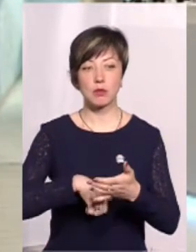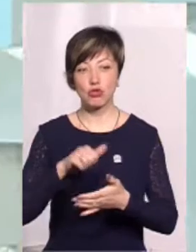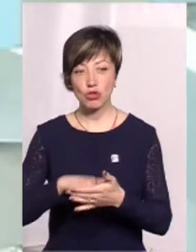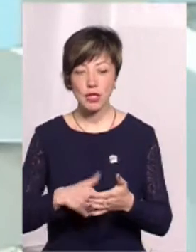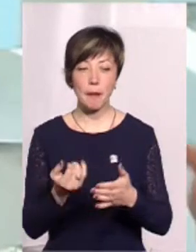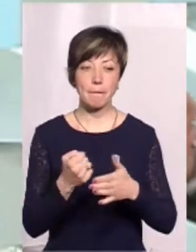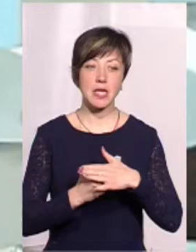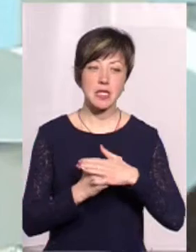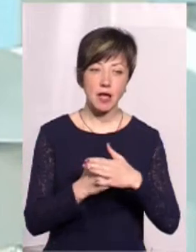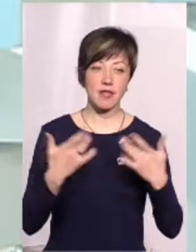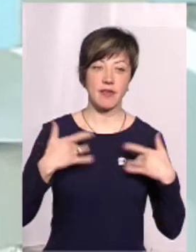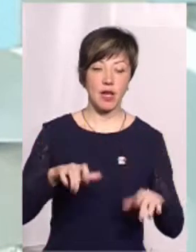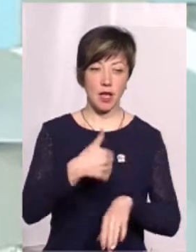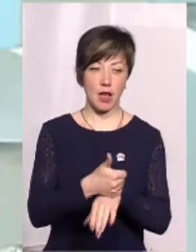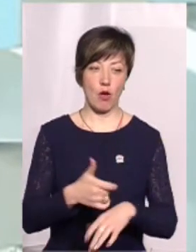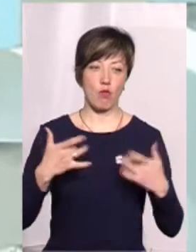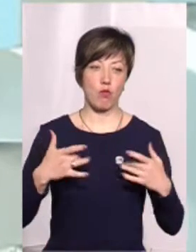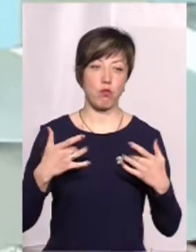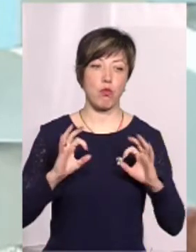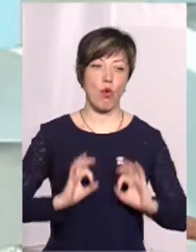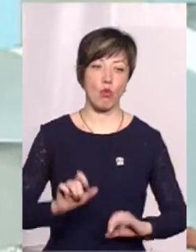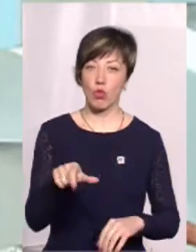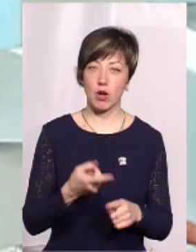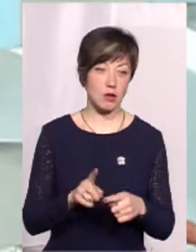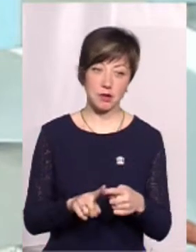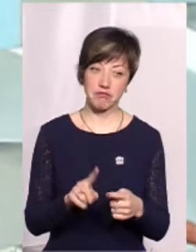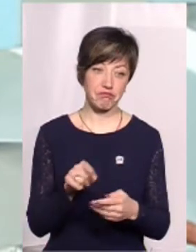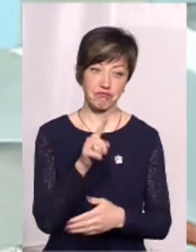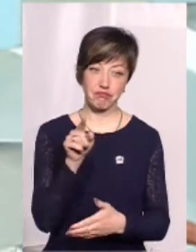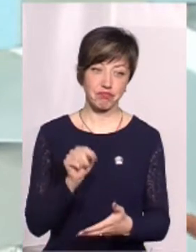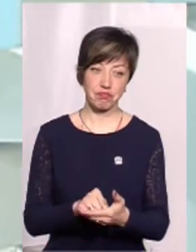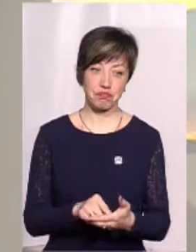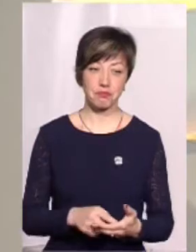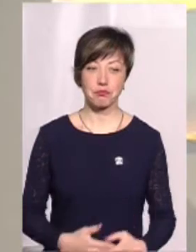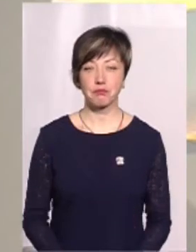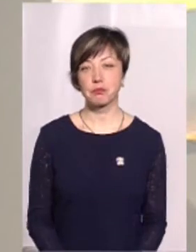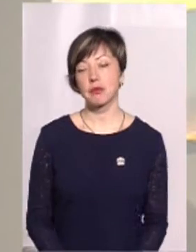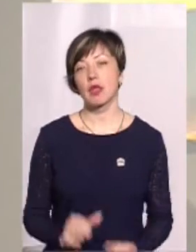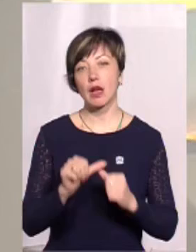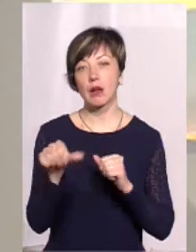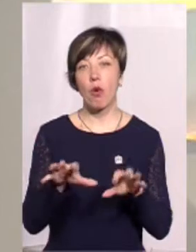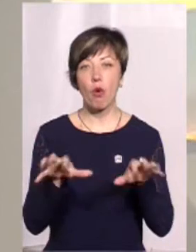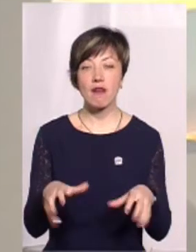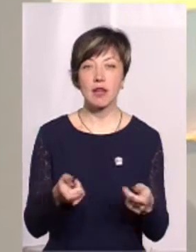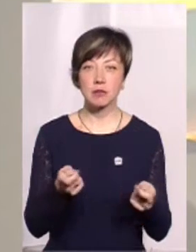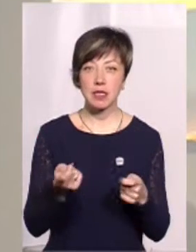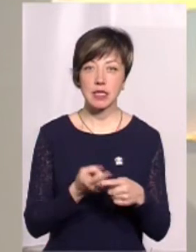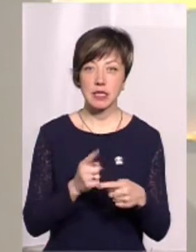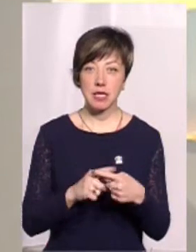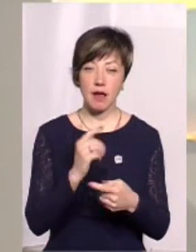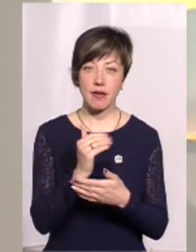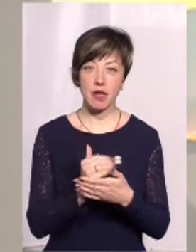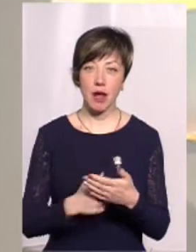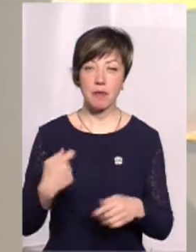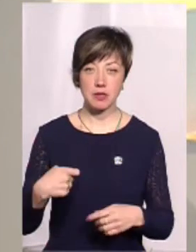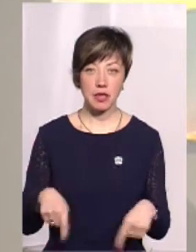причини, на які підстави звільнити Генеральну прокуратуру. Але то є питання. А от крім голів адміністрації, зрозуміло, що це вертикаль